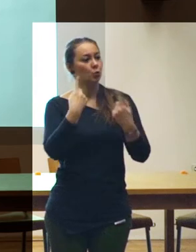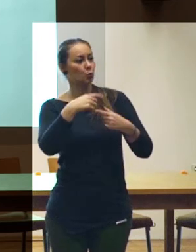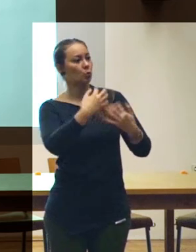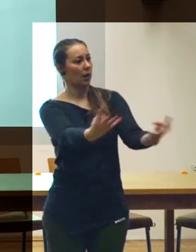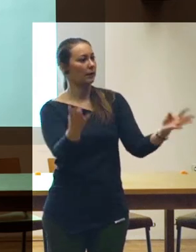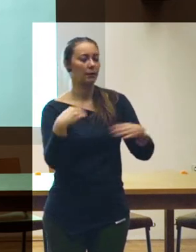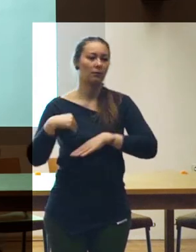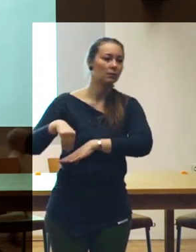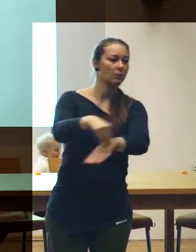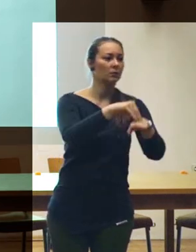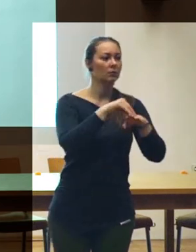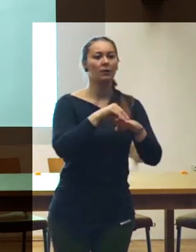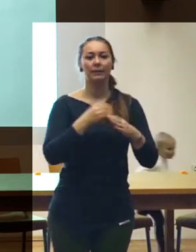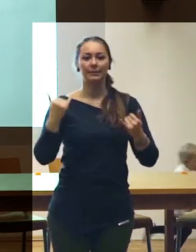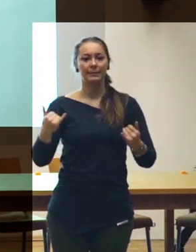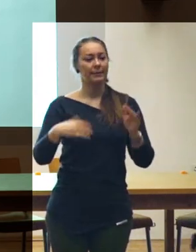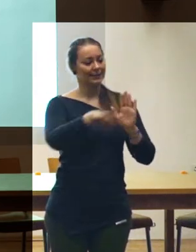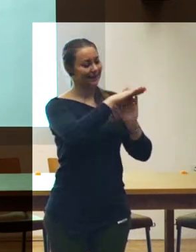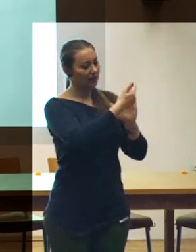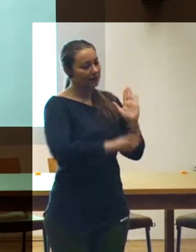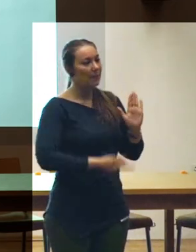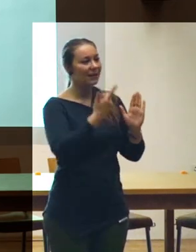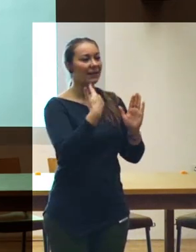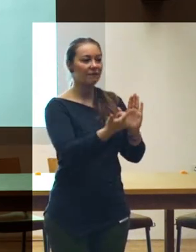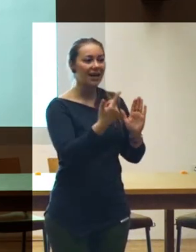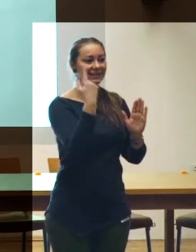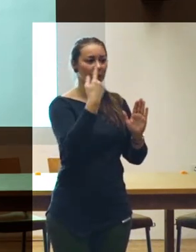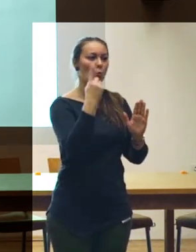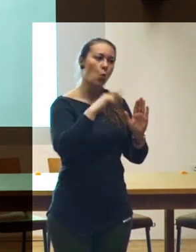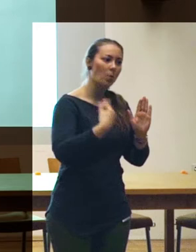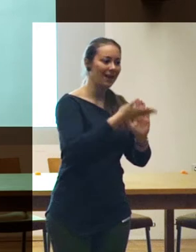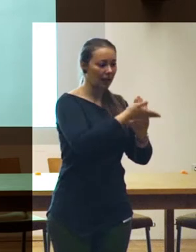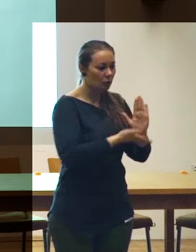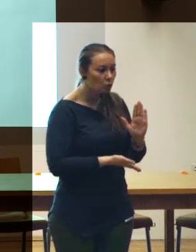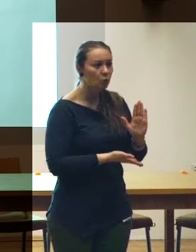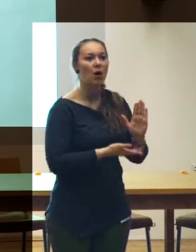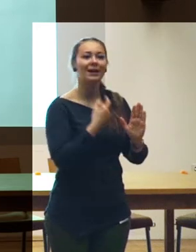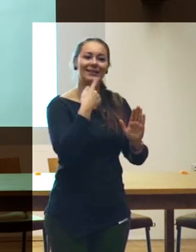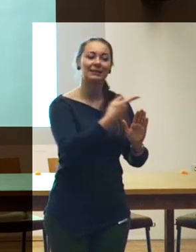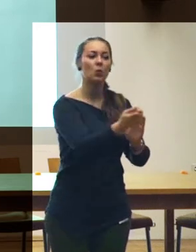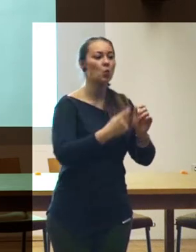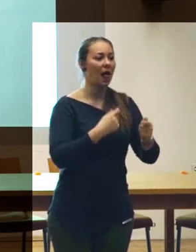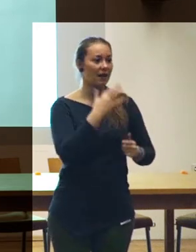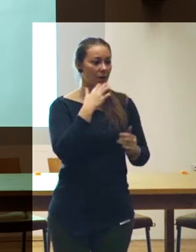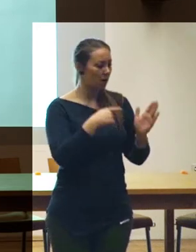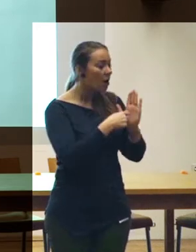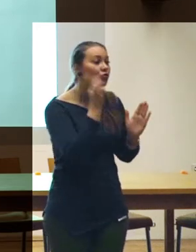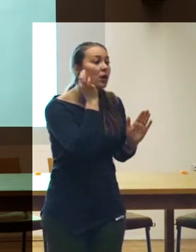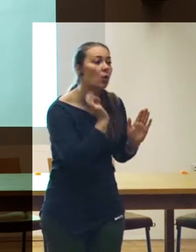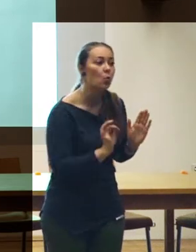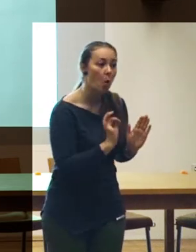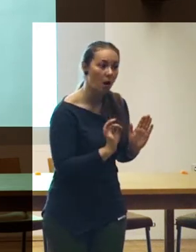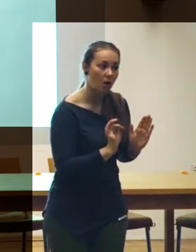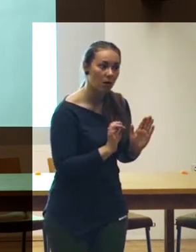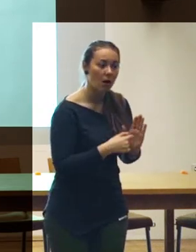máte seznam 20 umělců a chci nějaký referáty a není tam ani jedna žena. Já si myslím, že ten